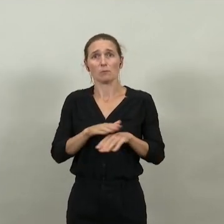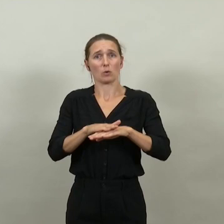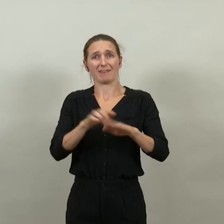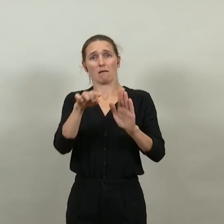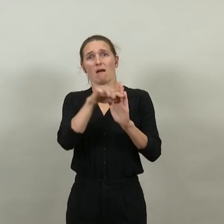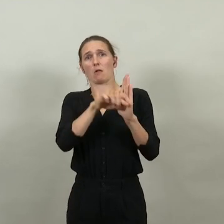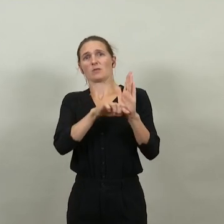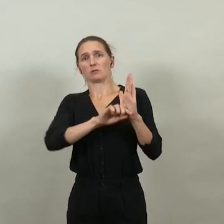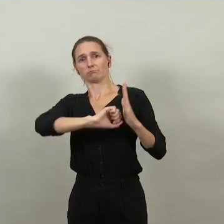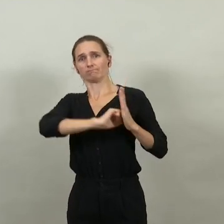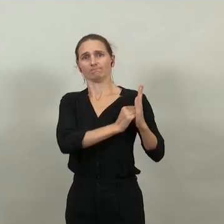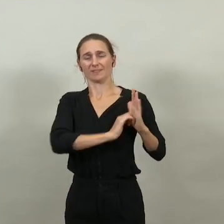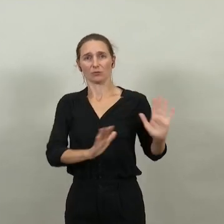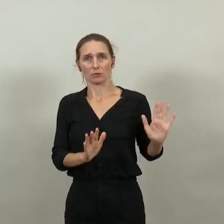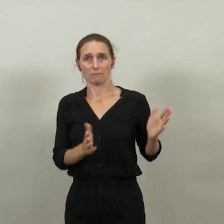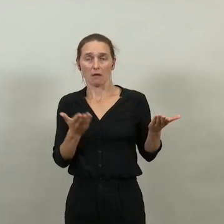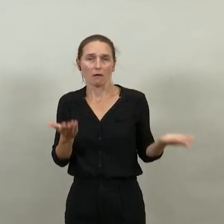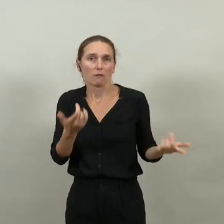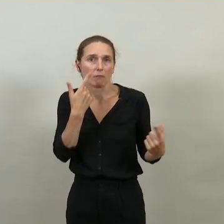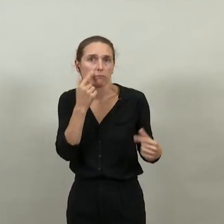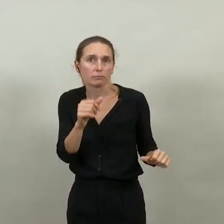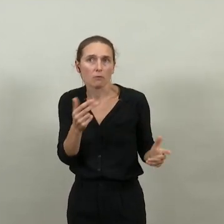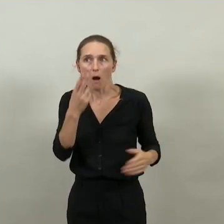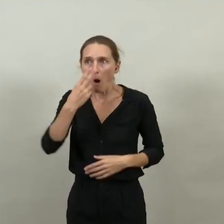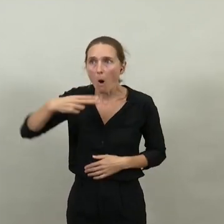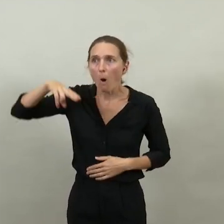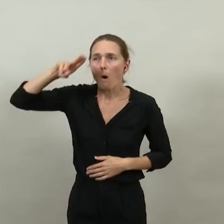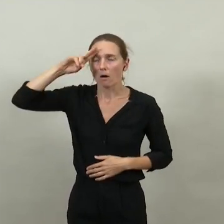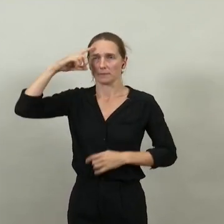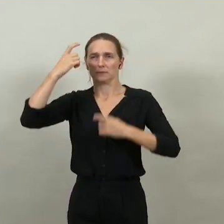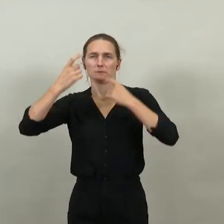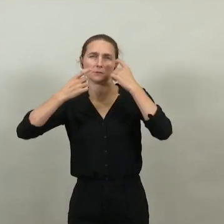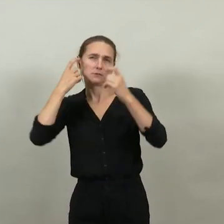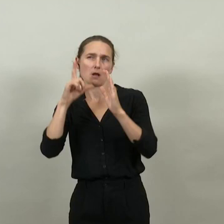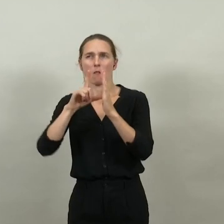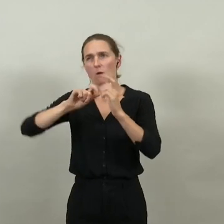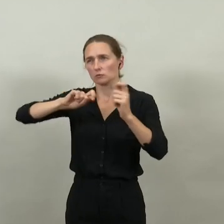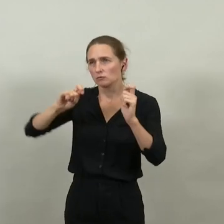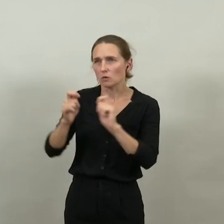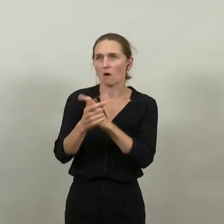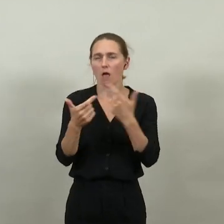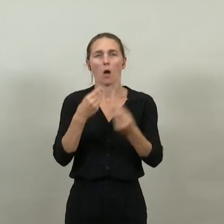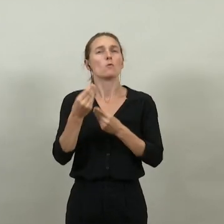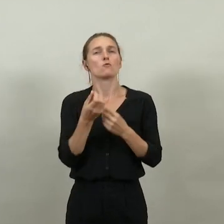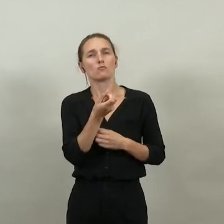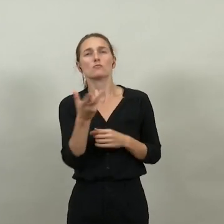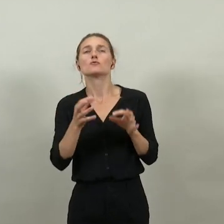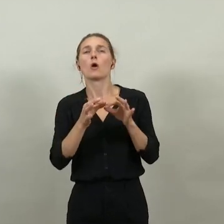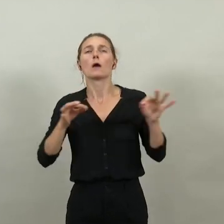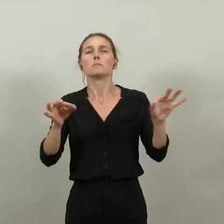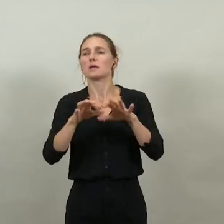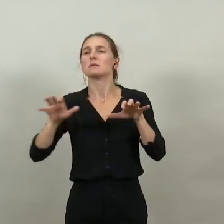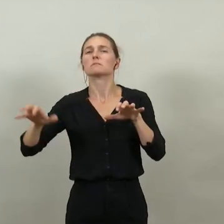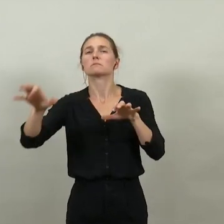aujourd'hui quand j'écoute aujourd'hui que l'Europe part sur une réforme ou certains pays européens qui